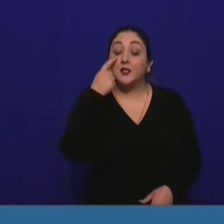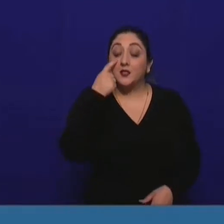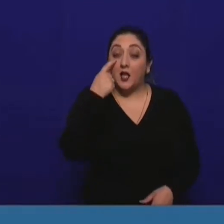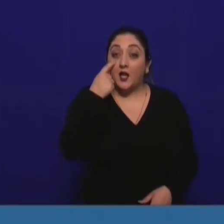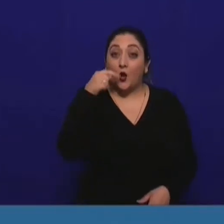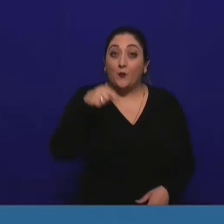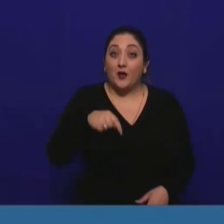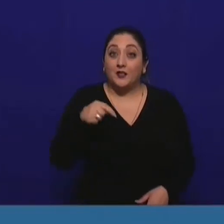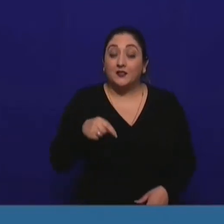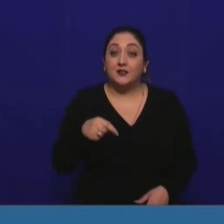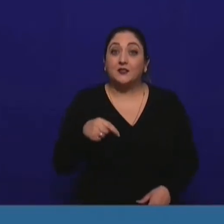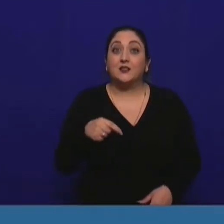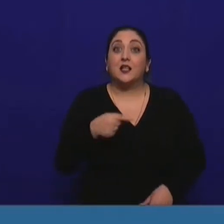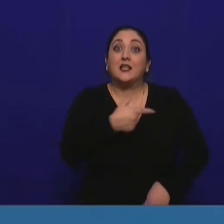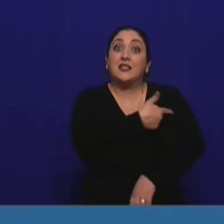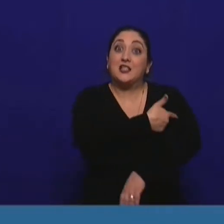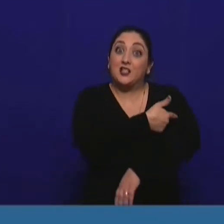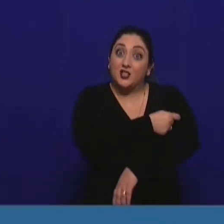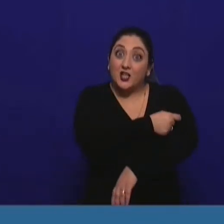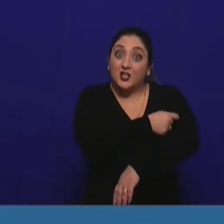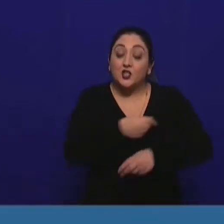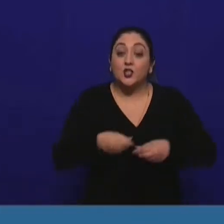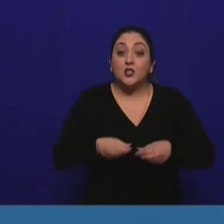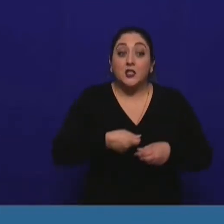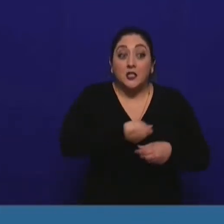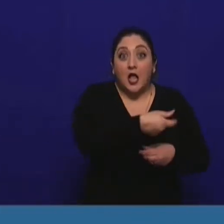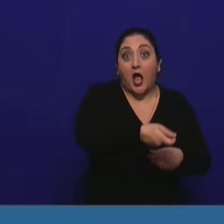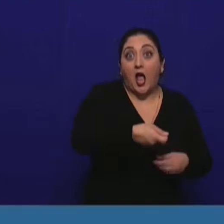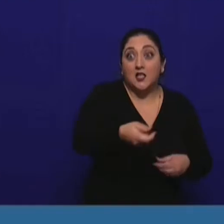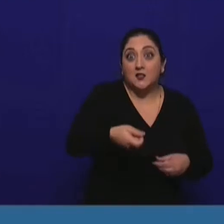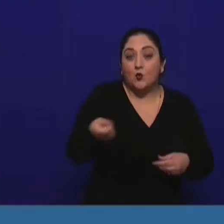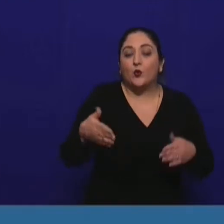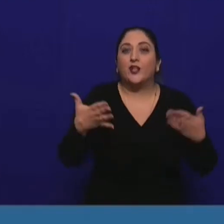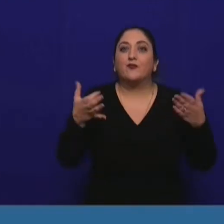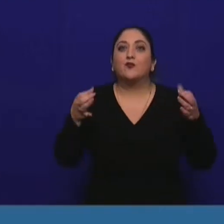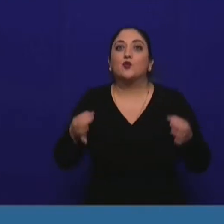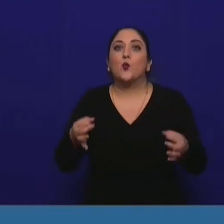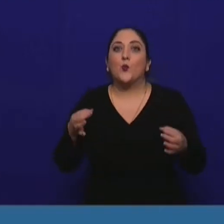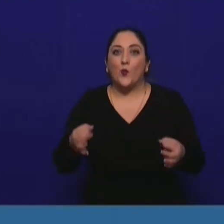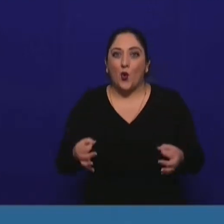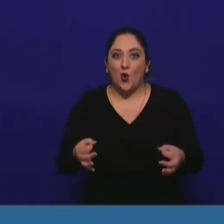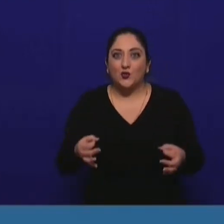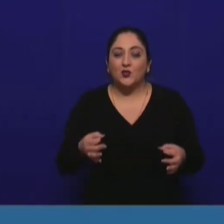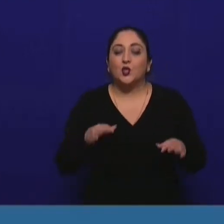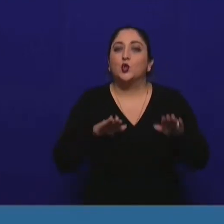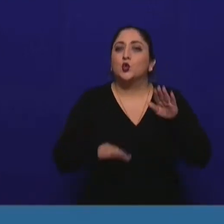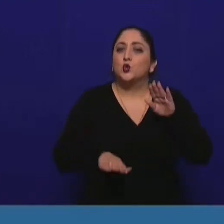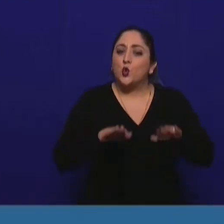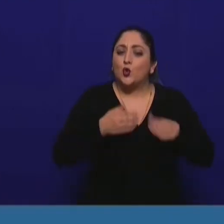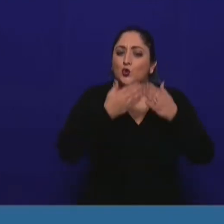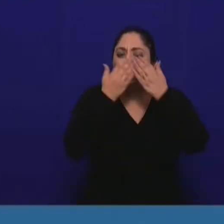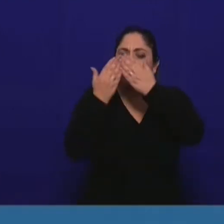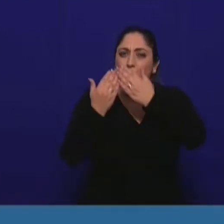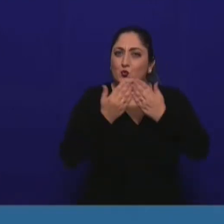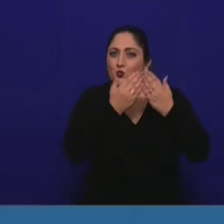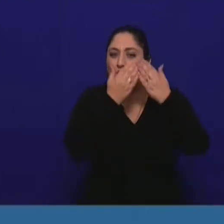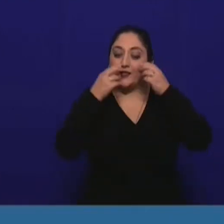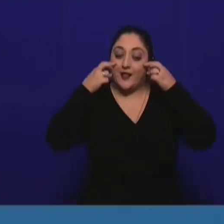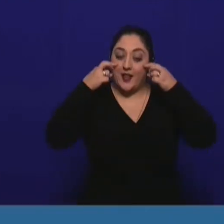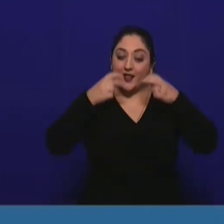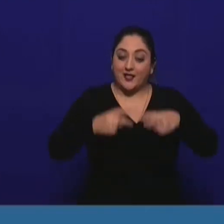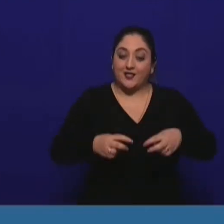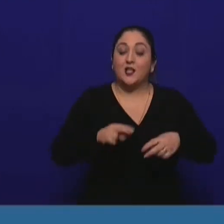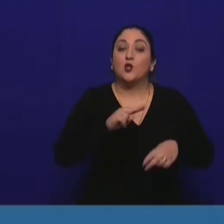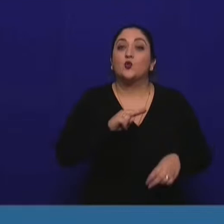għandna nkunu qegħdin nagħtuhom skont ma huma l-indikazzjonijiet kif ħarġu wkoll mill-istudji u anke kif qed tgħidilna